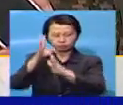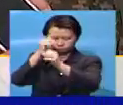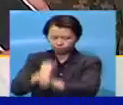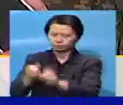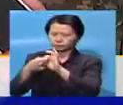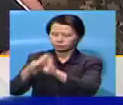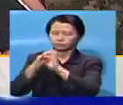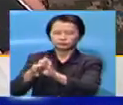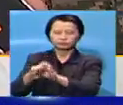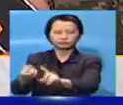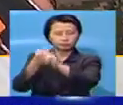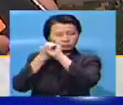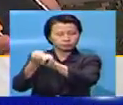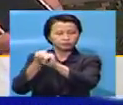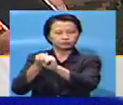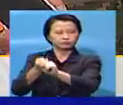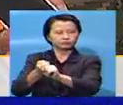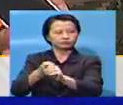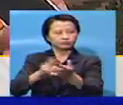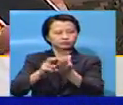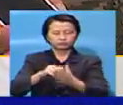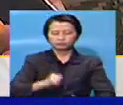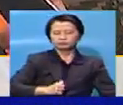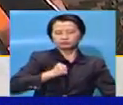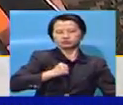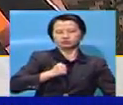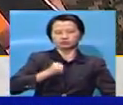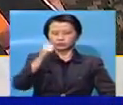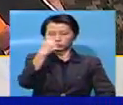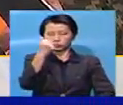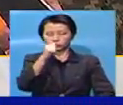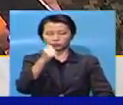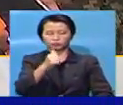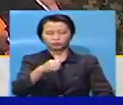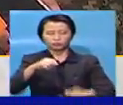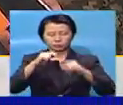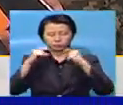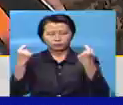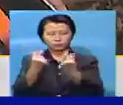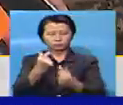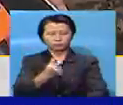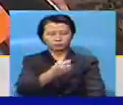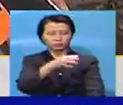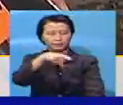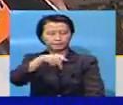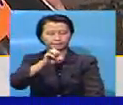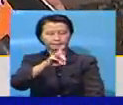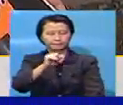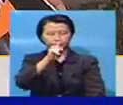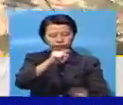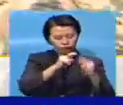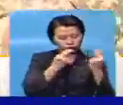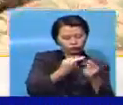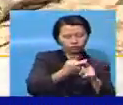simbol kepada kemegahan 10 berigit Parau salah satu unit daripada tentera